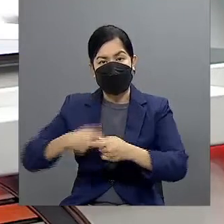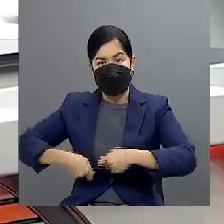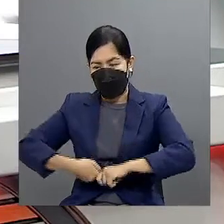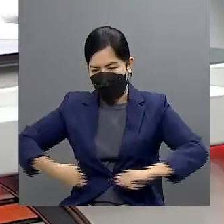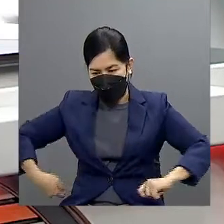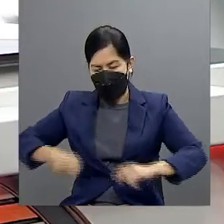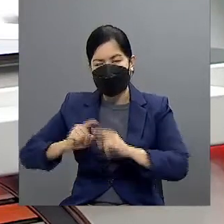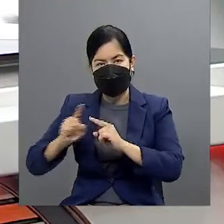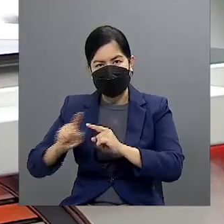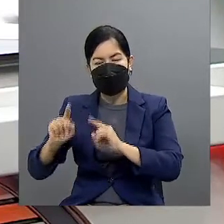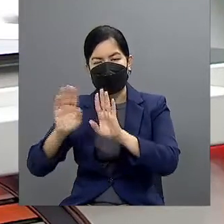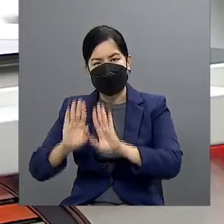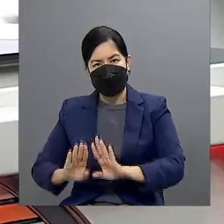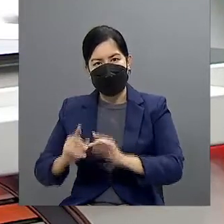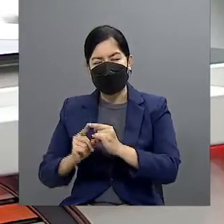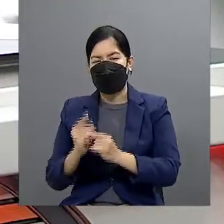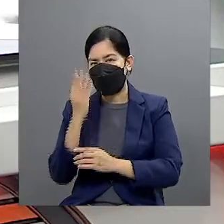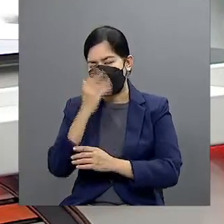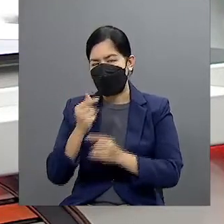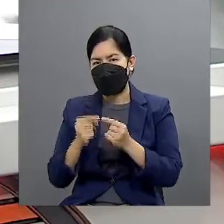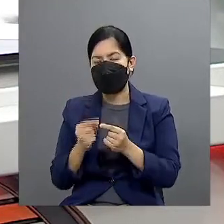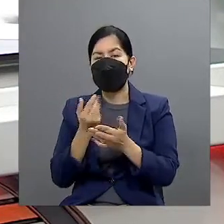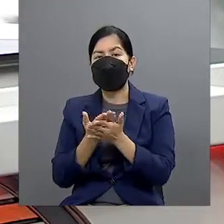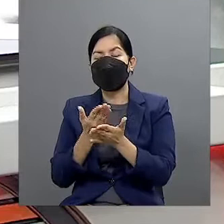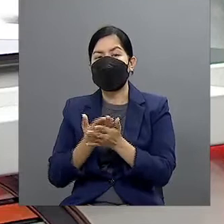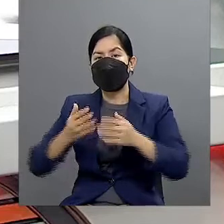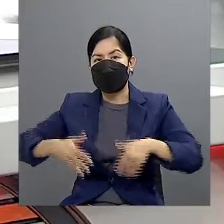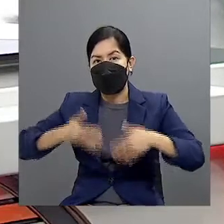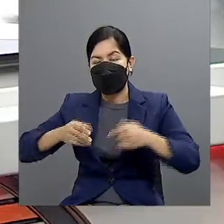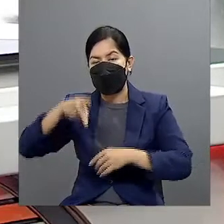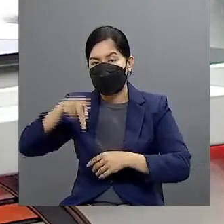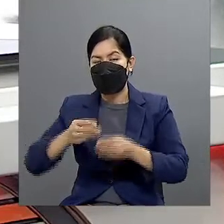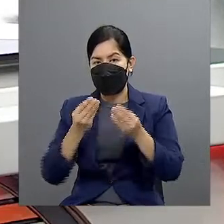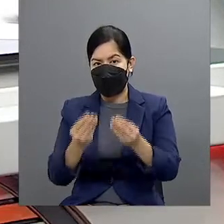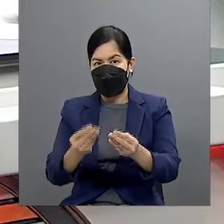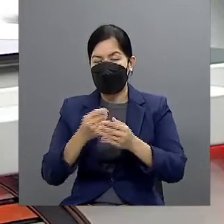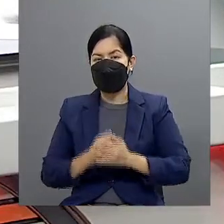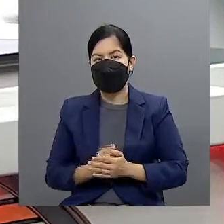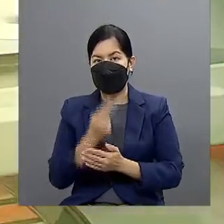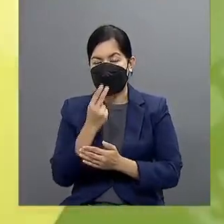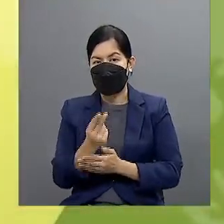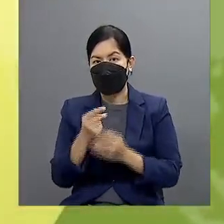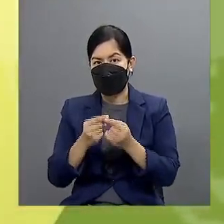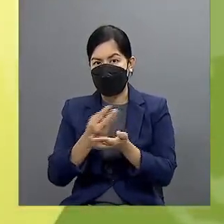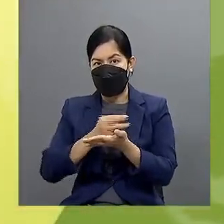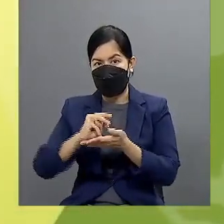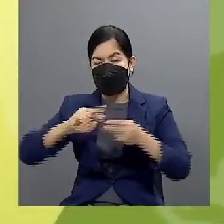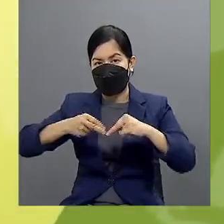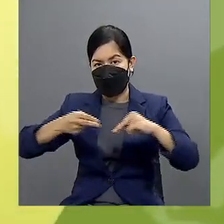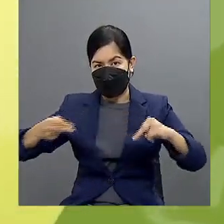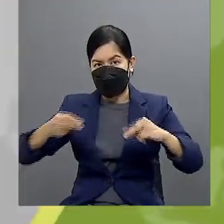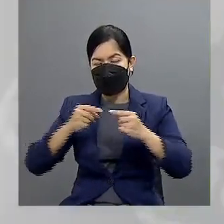างรายได้แล้วก็อาชีพเสริมติดตามเรื่องนี้จากนักศึกษานิเทศศาสตร์มหาวิทยาลัยราชภัฏสงขลาค่ะ